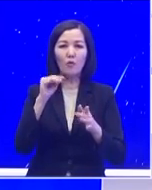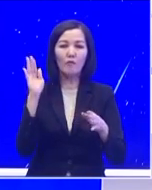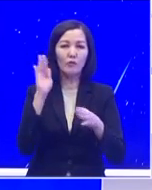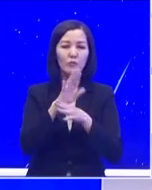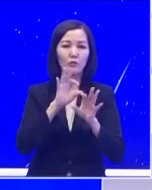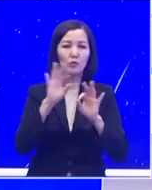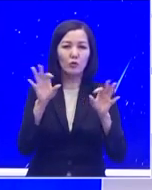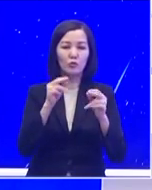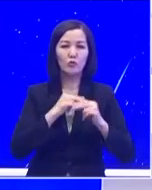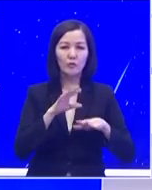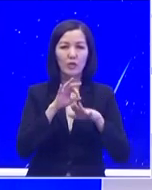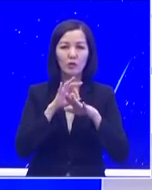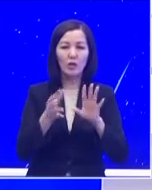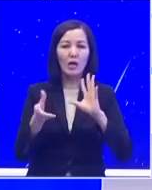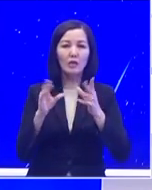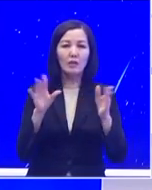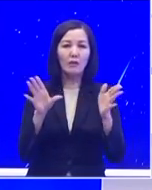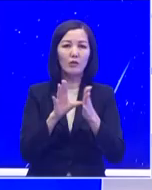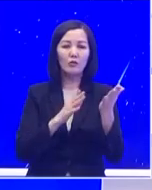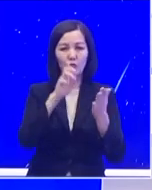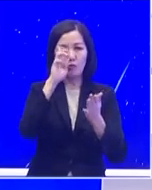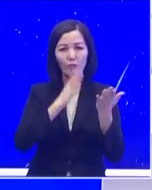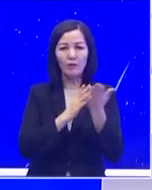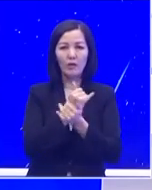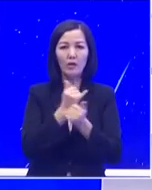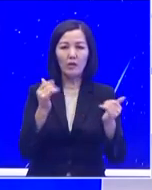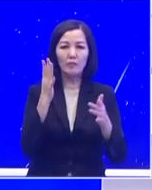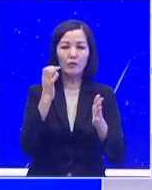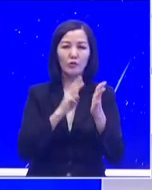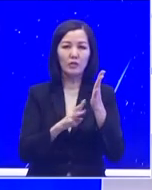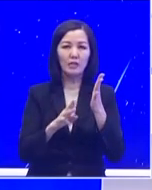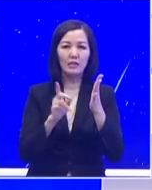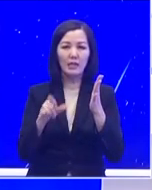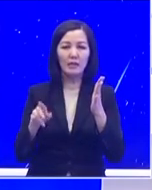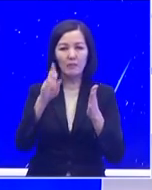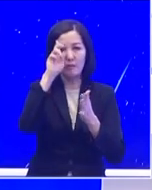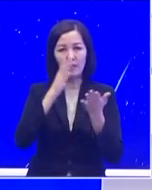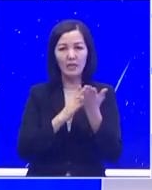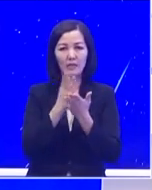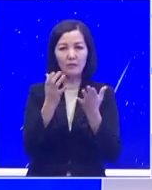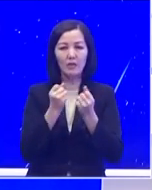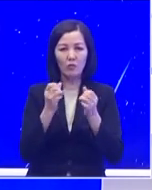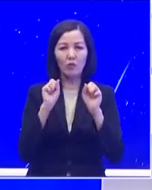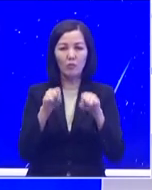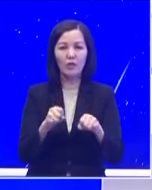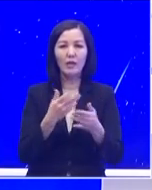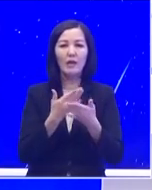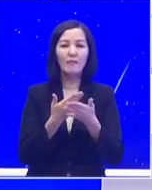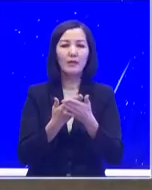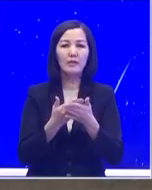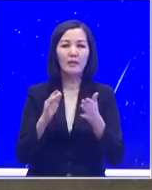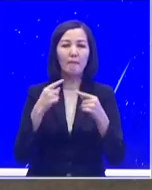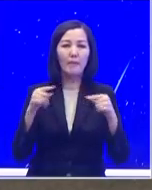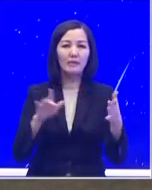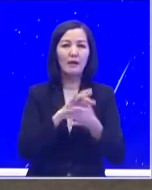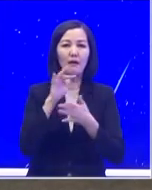туралы түсіндіру жұмыстарын жүргізді. Жалпы электронды үкімет порталы арқылы 580-нен астам мемлекеттік қызмет түрі көрсетіледі. Мәселен, басқа